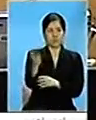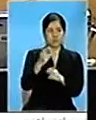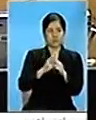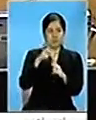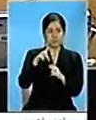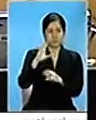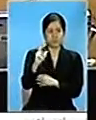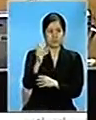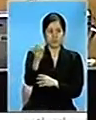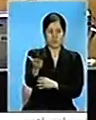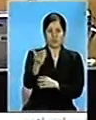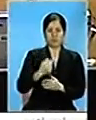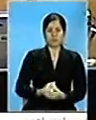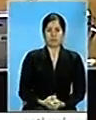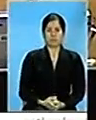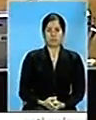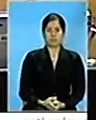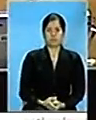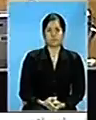นก่อนไม่ได้อย่าเถียงผมเลยครับ